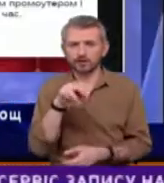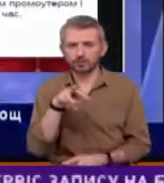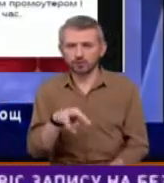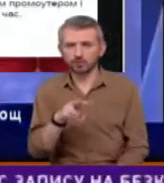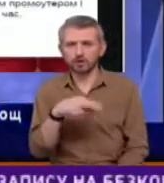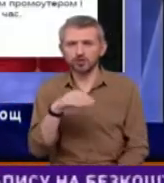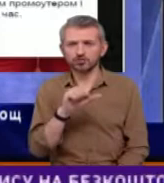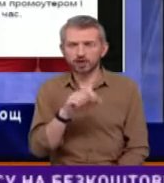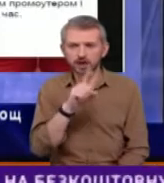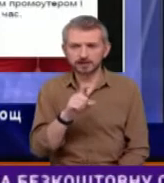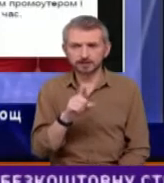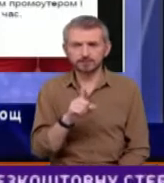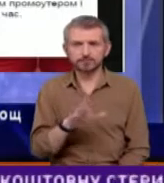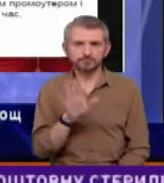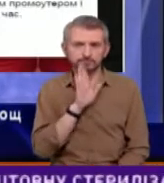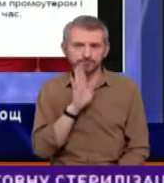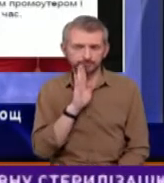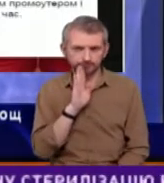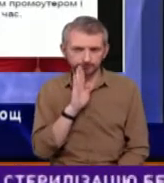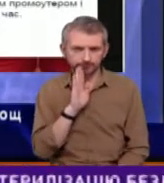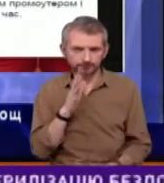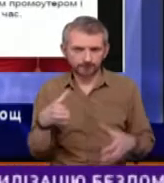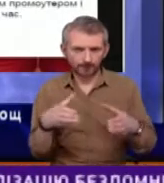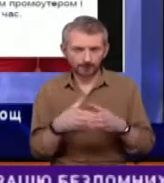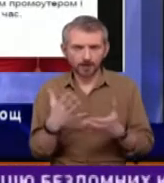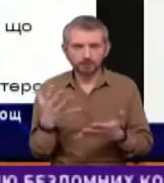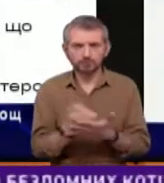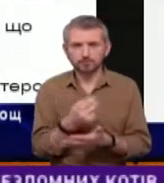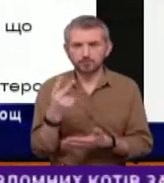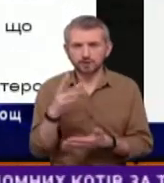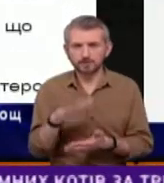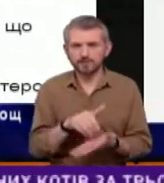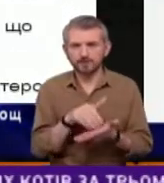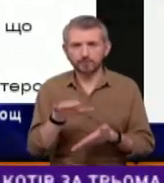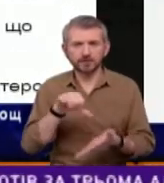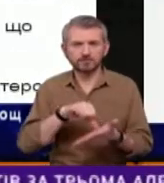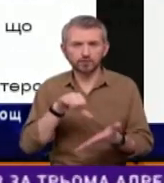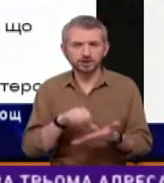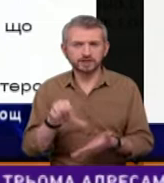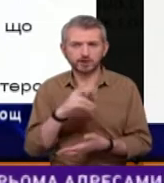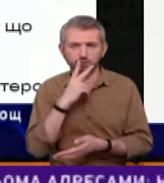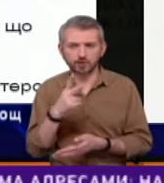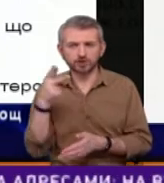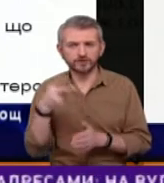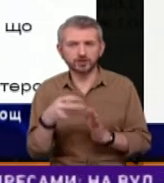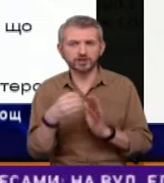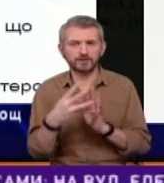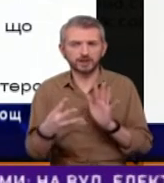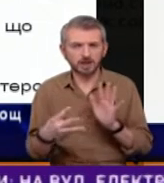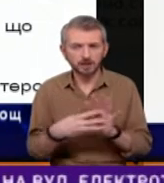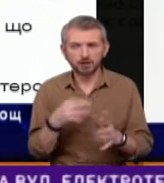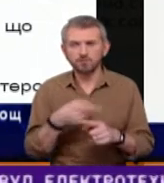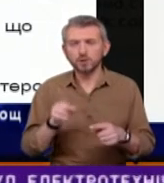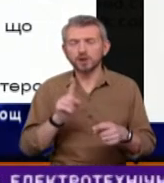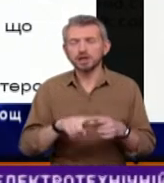Girls Band, який посів друге місце на нацвідборі, відмовився від участі в Євробаченні 2019. Правильно. Про